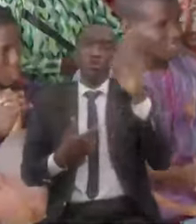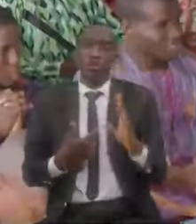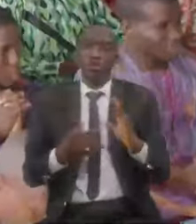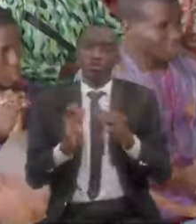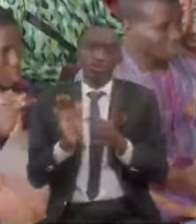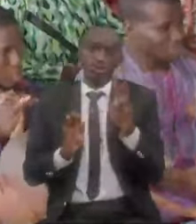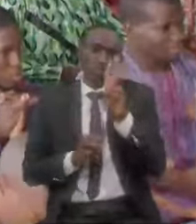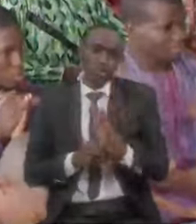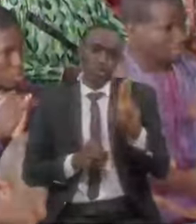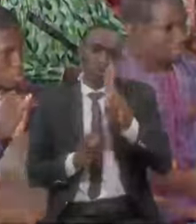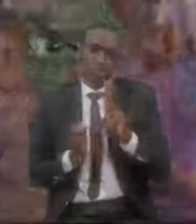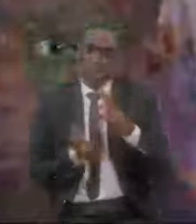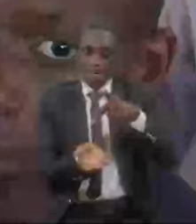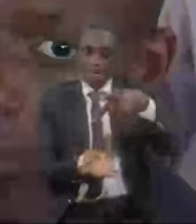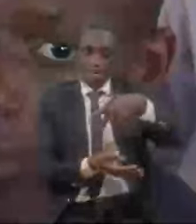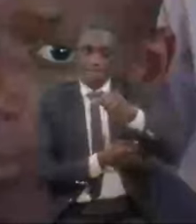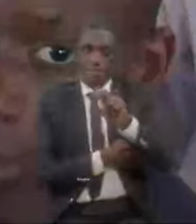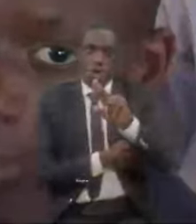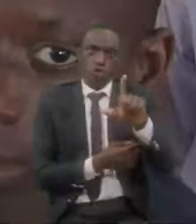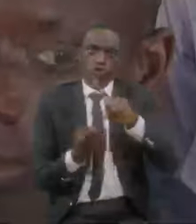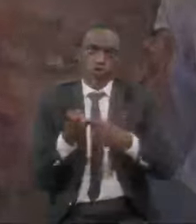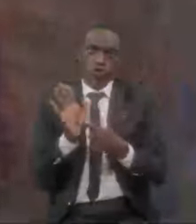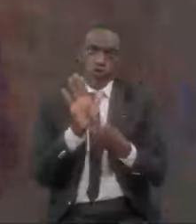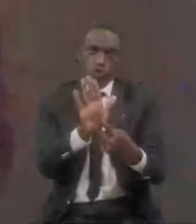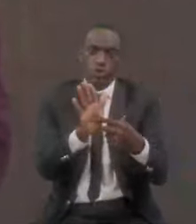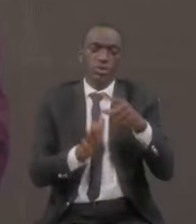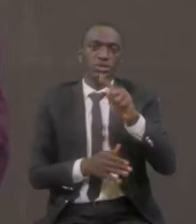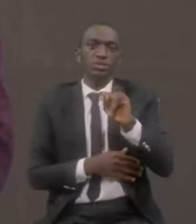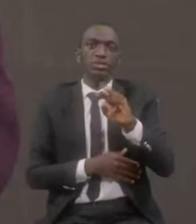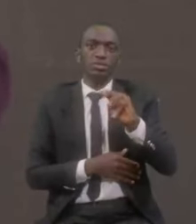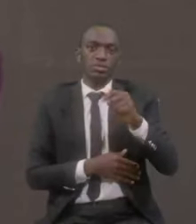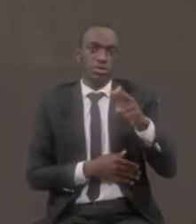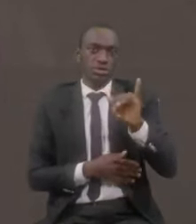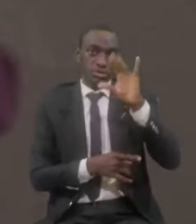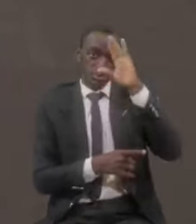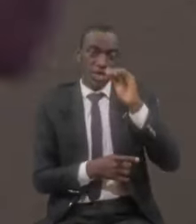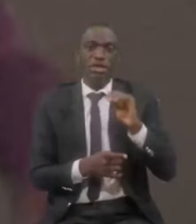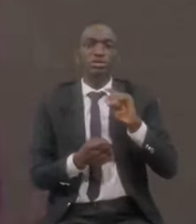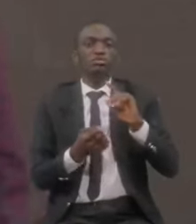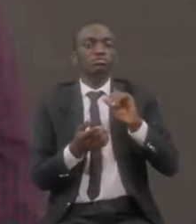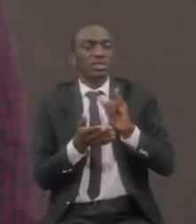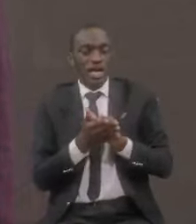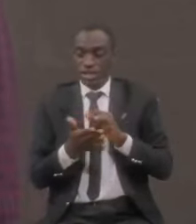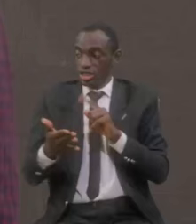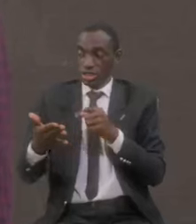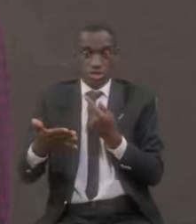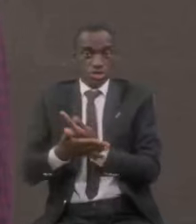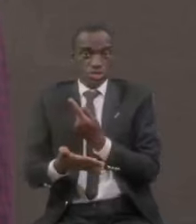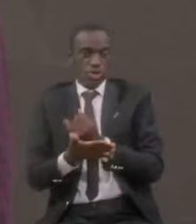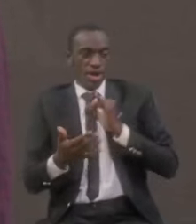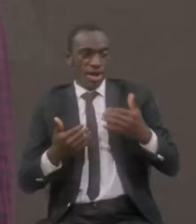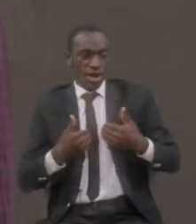pour montrer à Timothée que l'évangile que j'ai, la vérité de l'évangile peut transformer ta